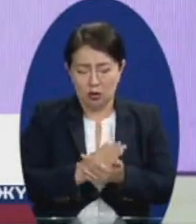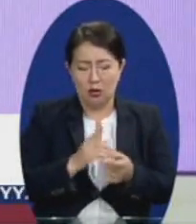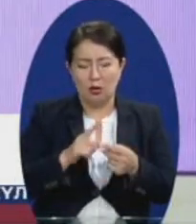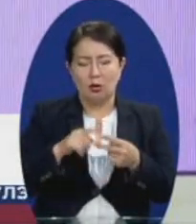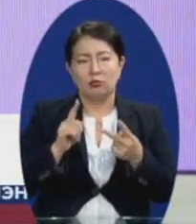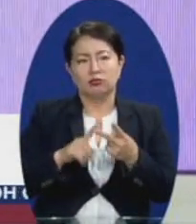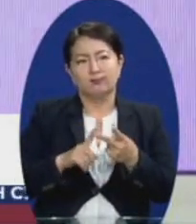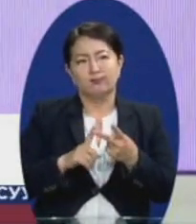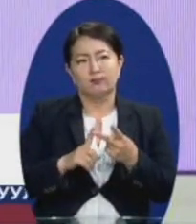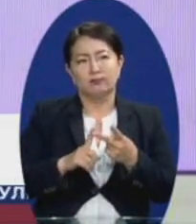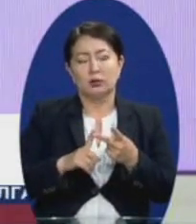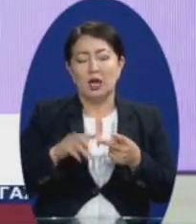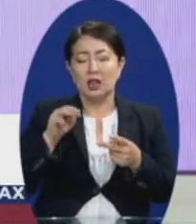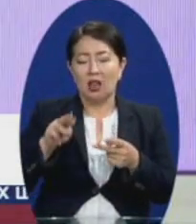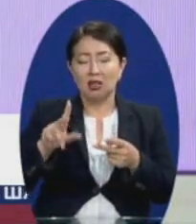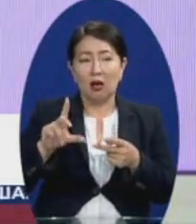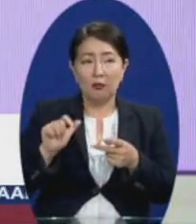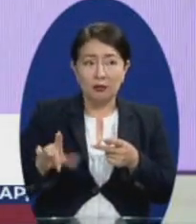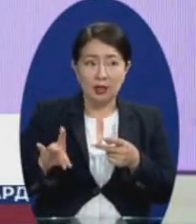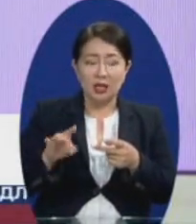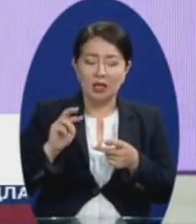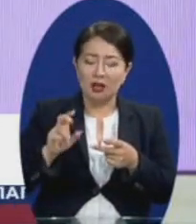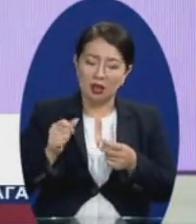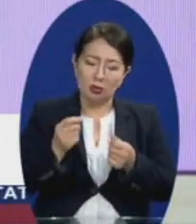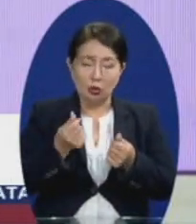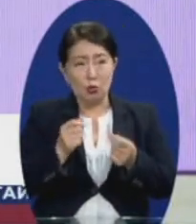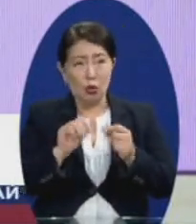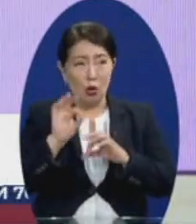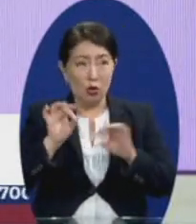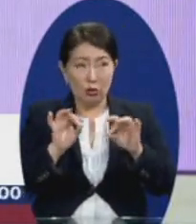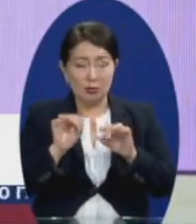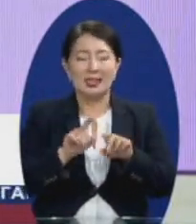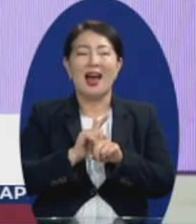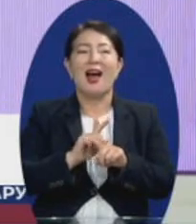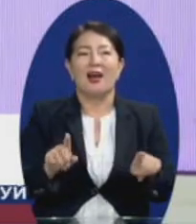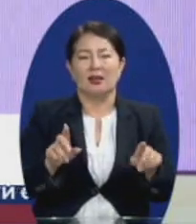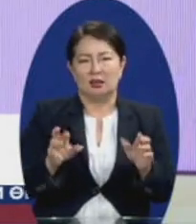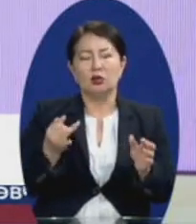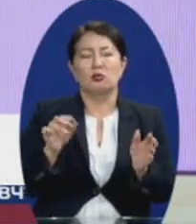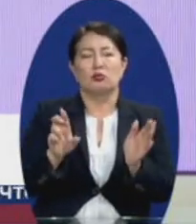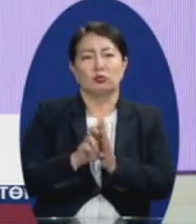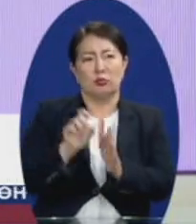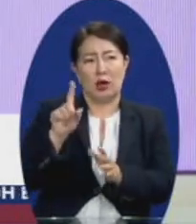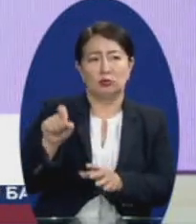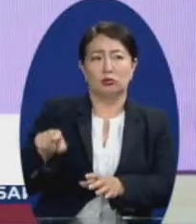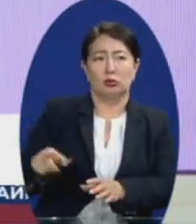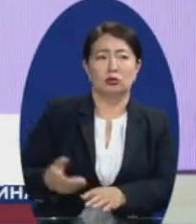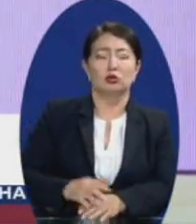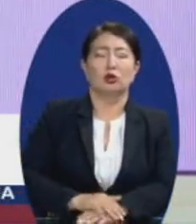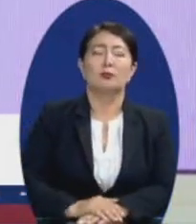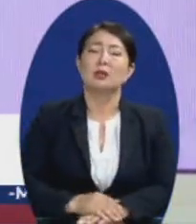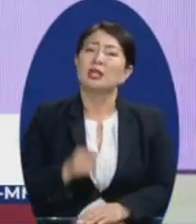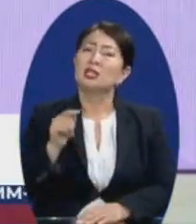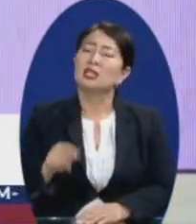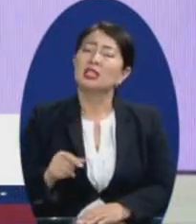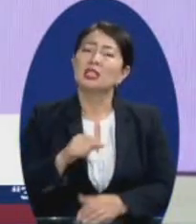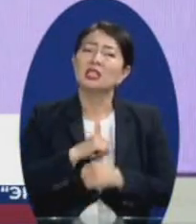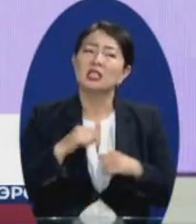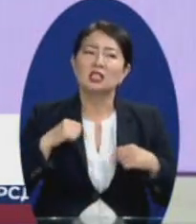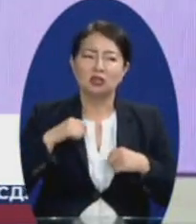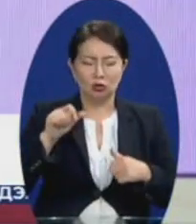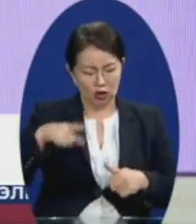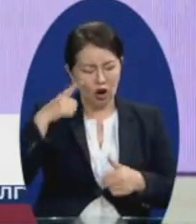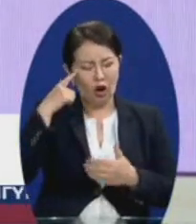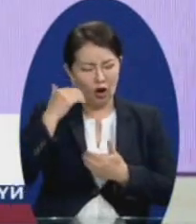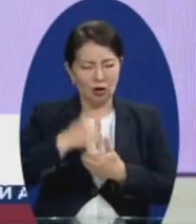Мөн тэтгэврээр тэтгэврийн зөрүү арилгах ийм одоо том асуудал болж очсон. Энийг би иргэд баг мэдрээсэ гэж